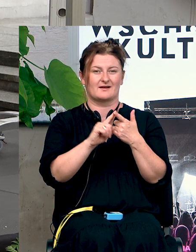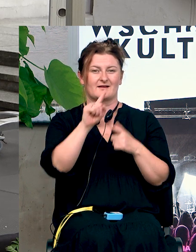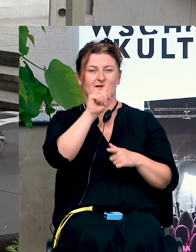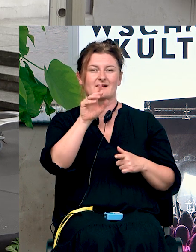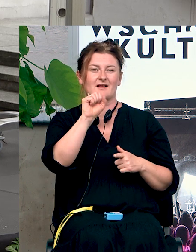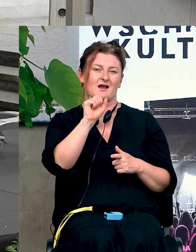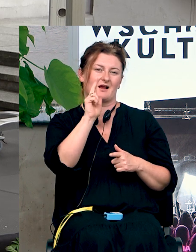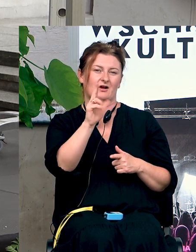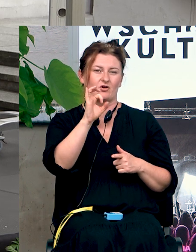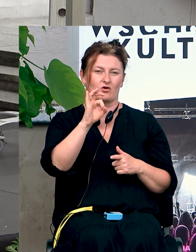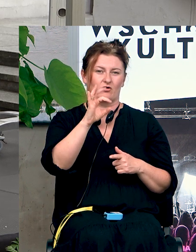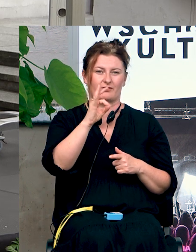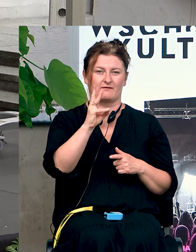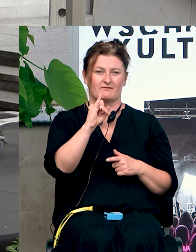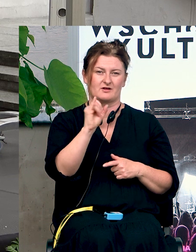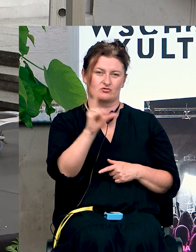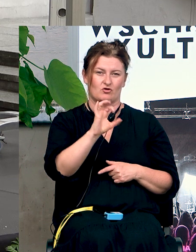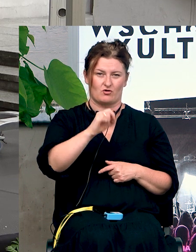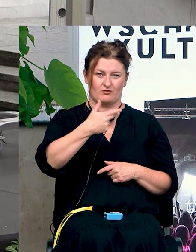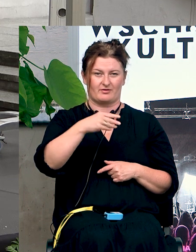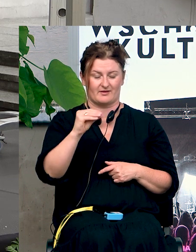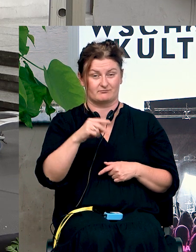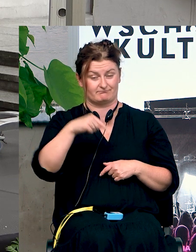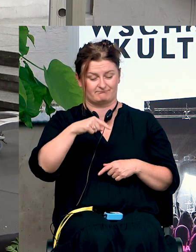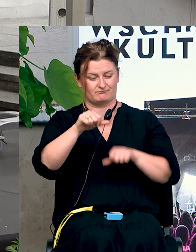Zakotwiczone. W tym roku dzięki